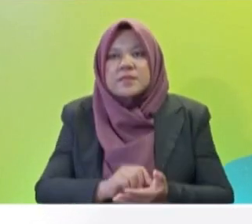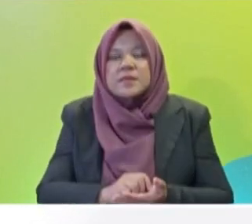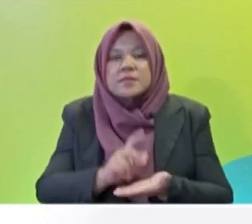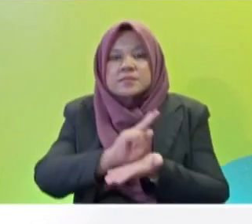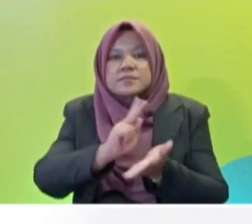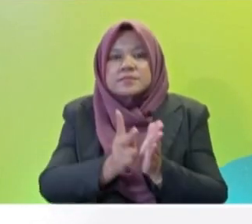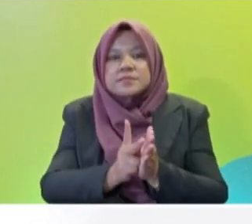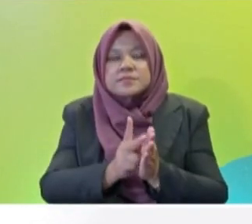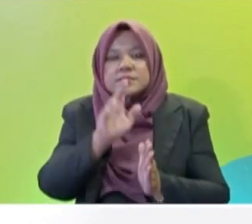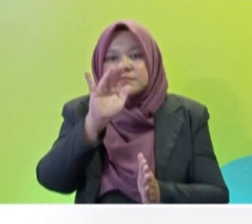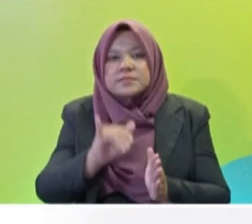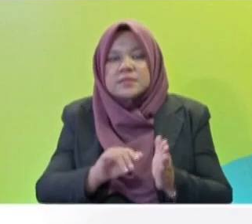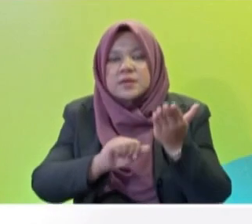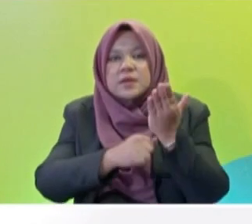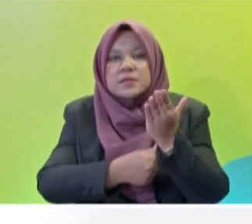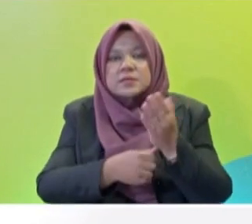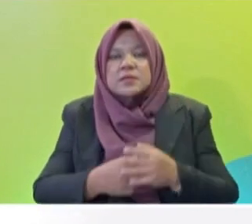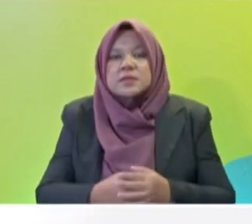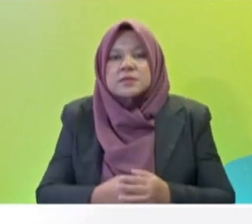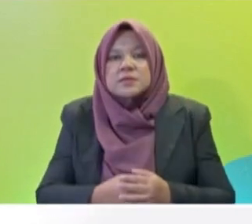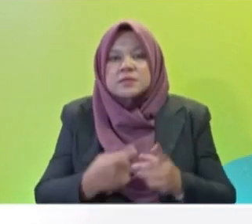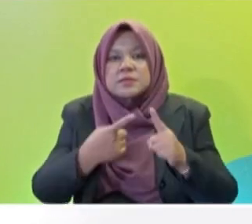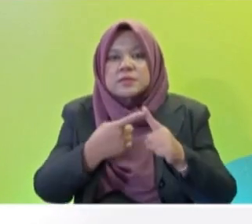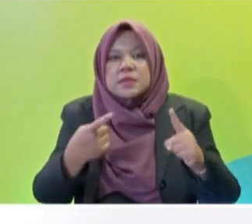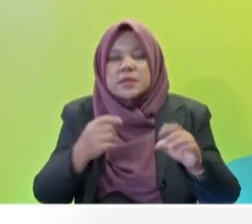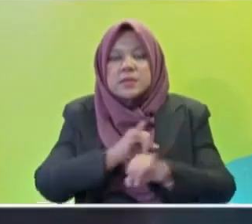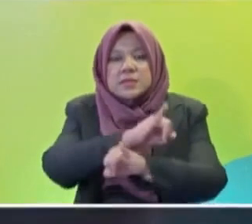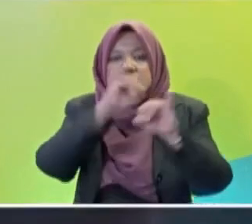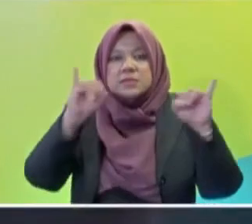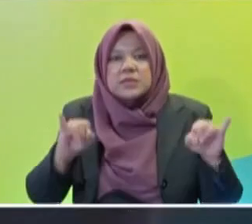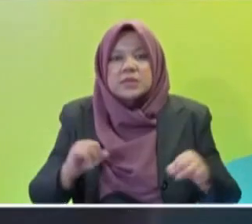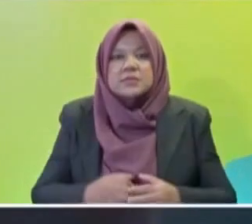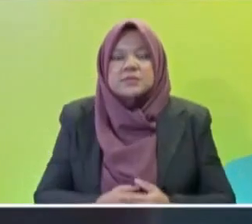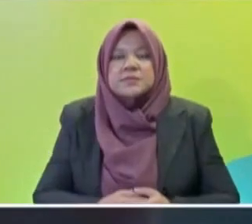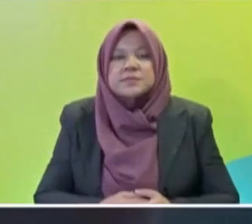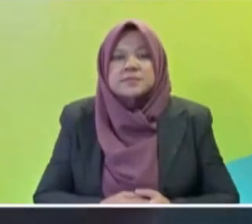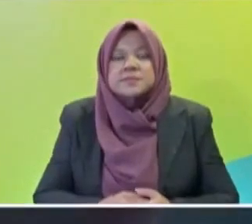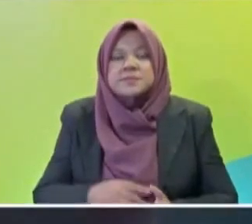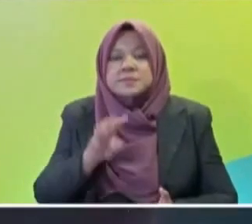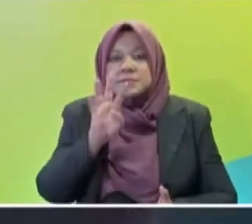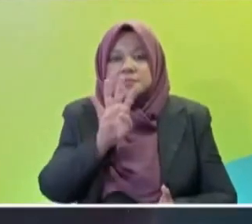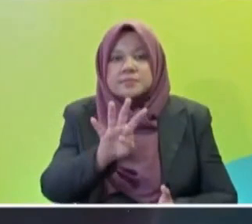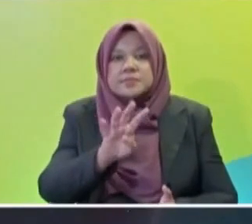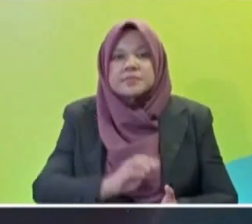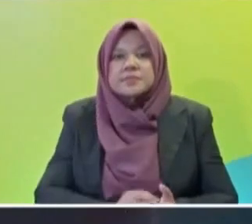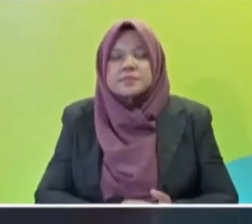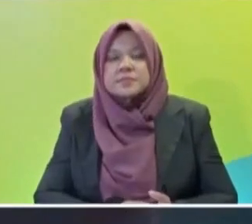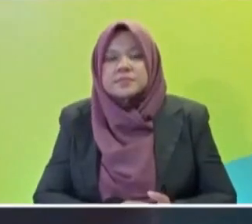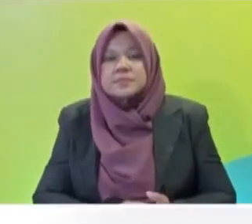yang asal dalam bentuk kasa yang lebih jelas Oke kemudian langkah yang keempat file